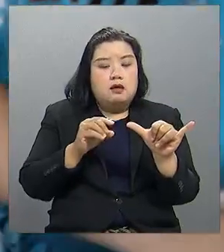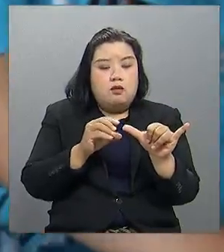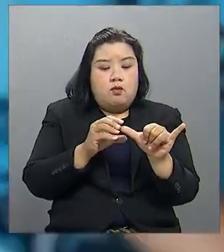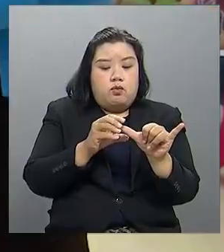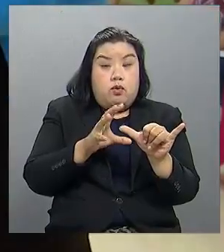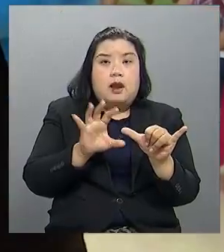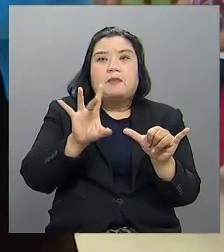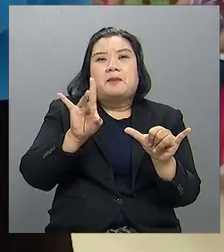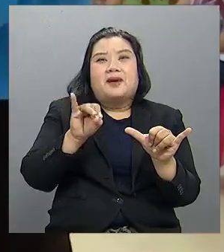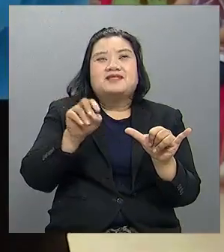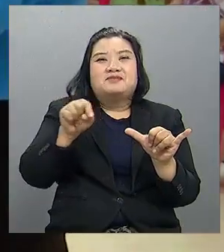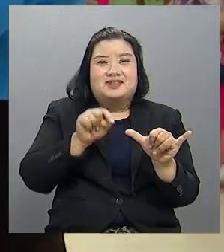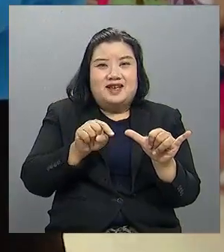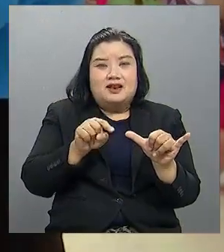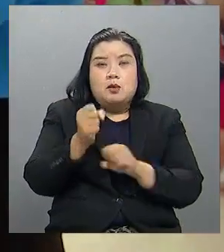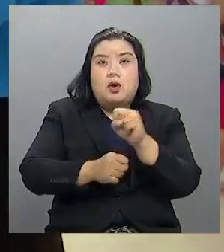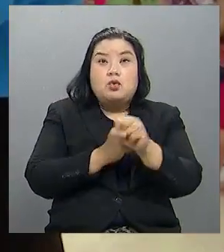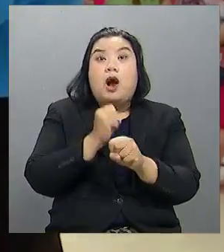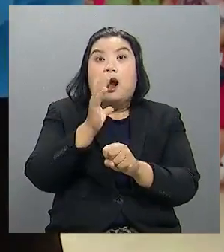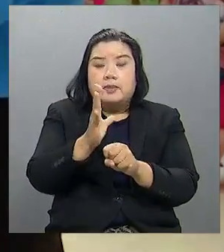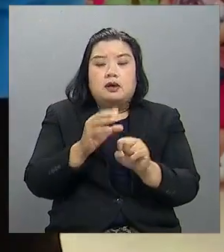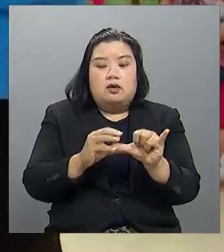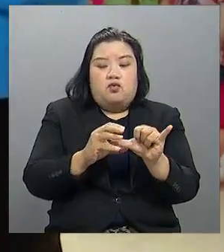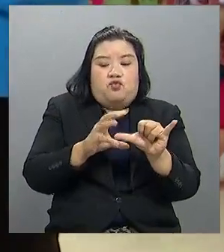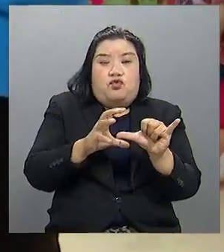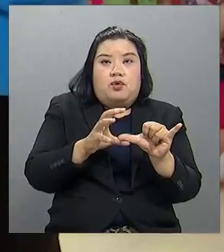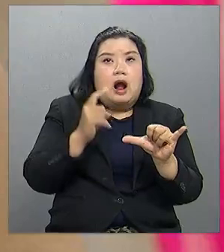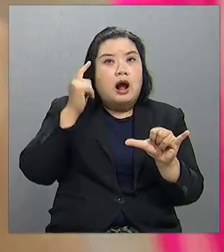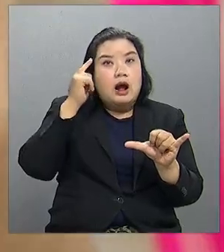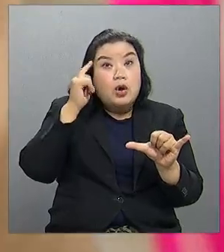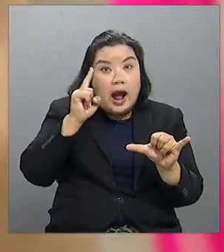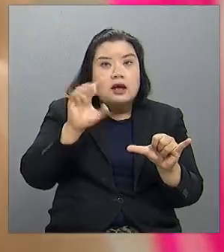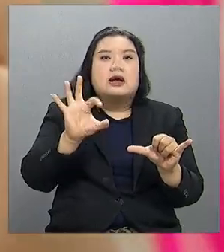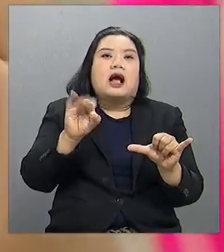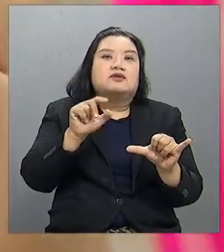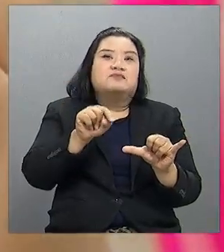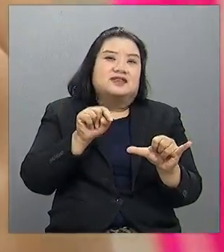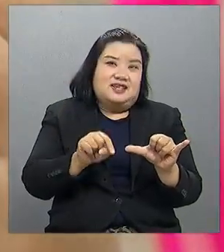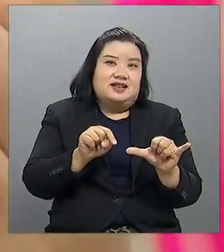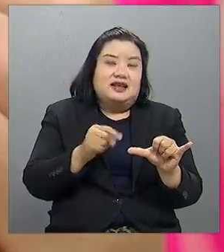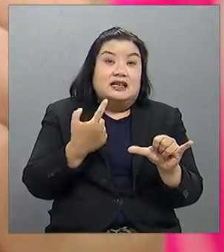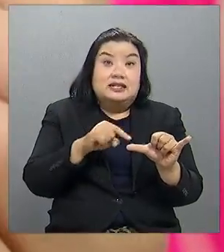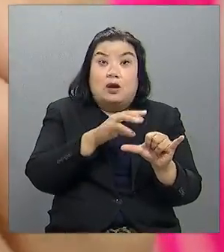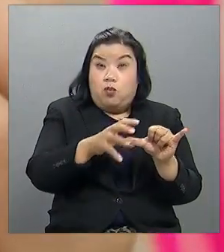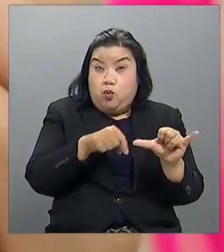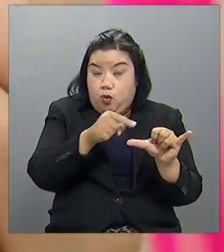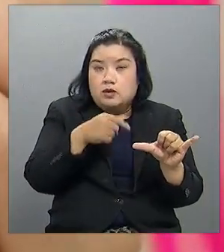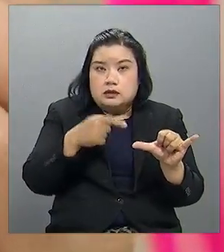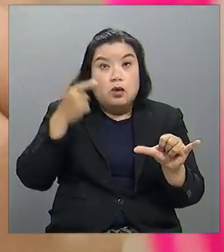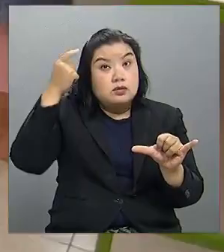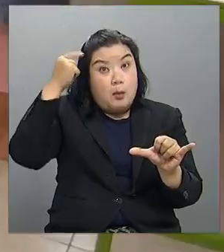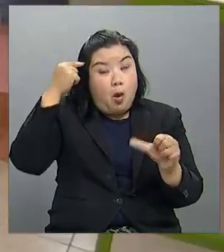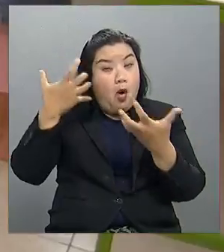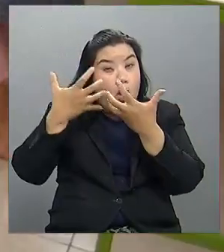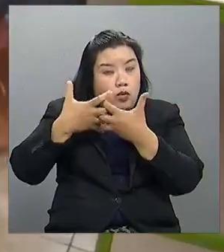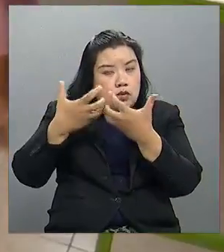ออายุ5ขวบเนี่ยโตได้ประมาณ90%ของขนาดของผู้ใหญ่เลยนะคะแล้วก็ในส่วนของรอยเชื่อมของกะโหลกศีรษะมันก็ยังไม่ปิดแล้วค่อยๆปิด